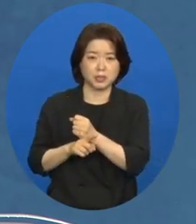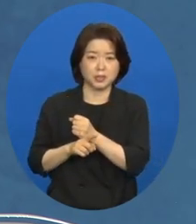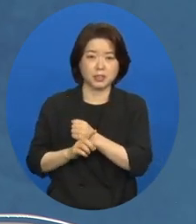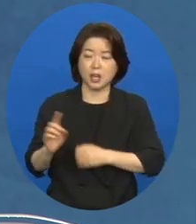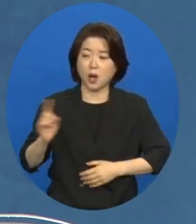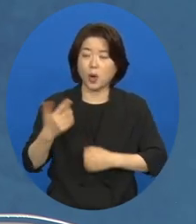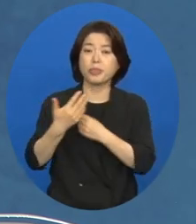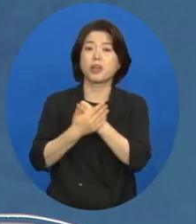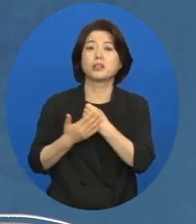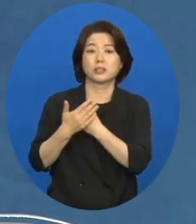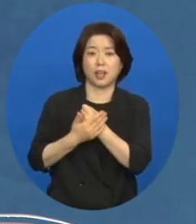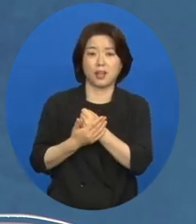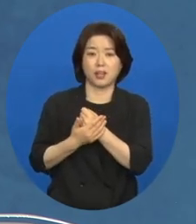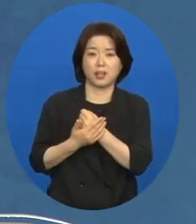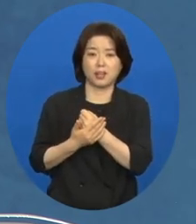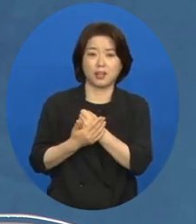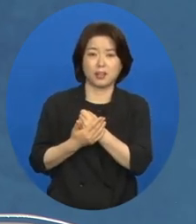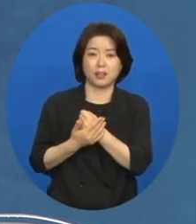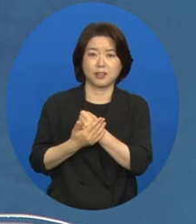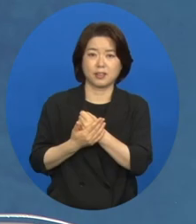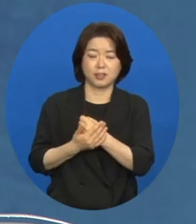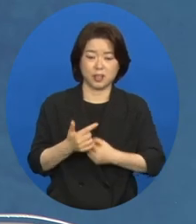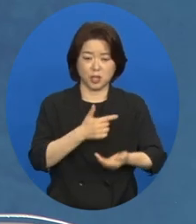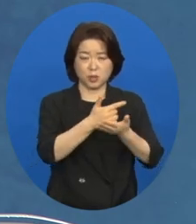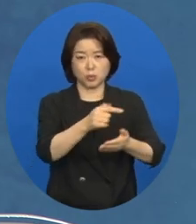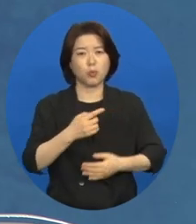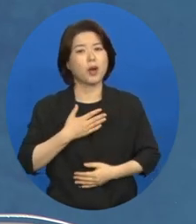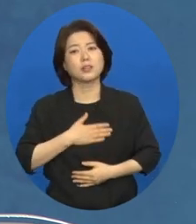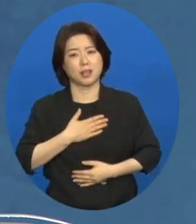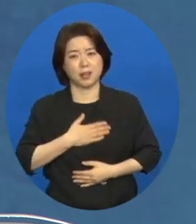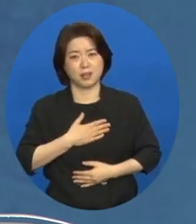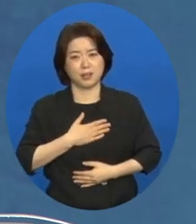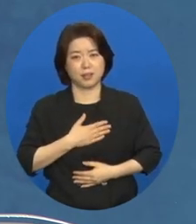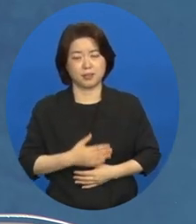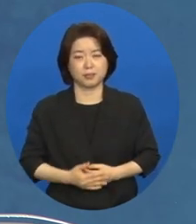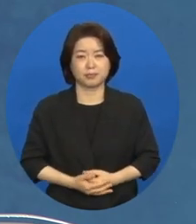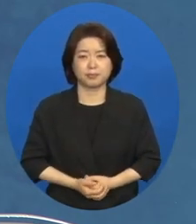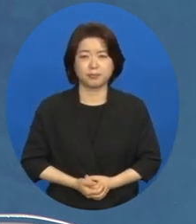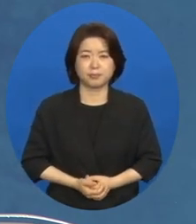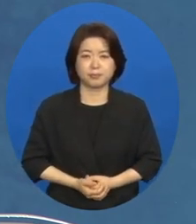어떤 은혜인지 노아는 알았겠죠.